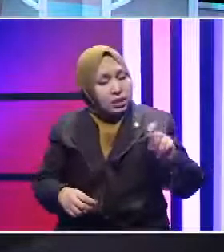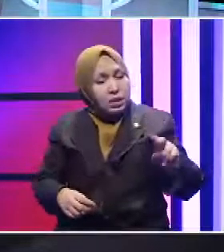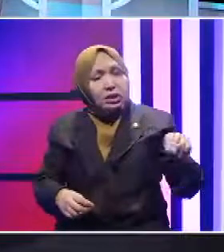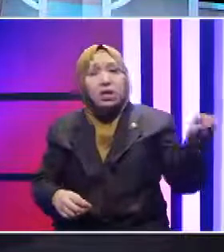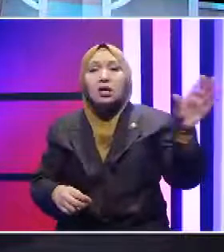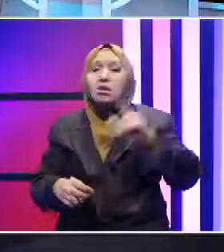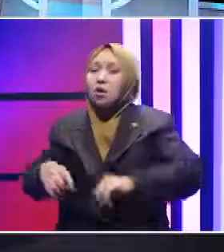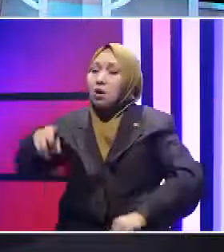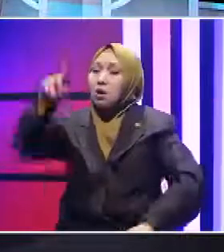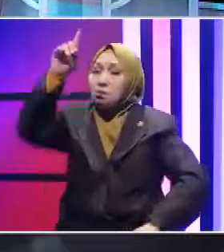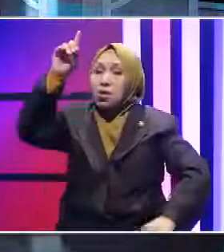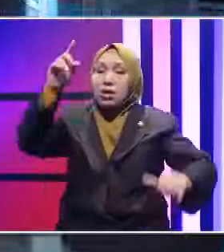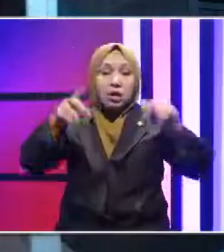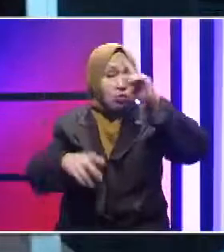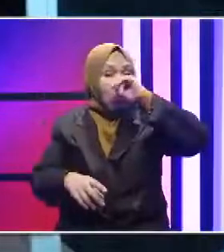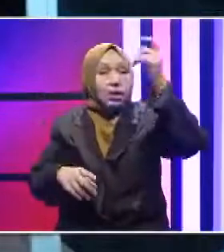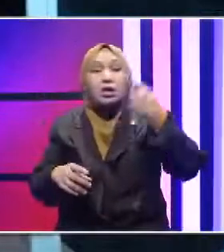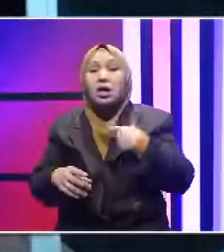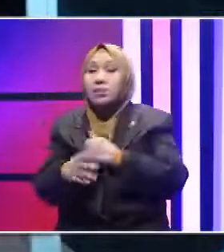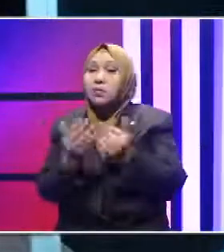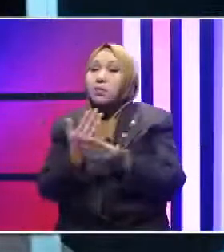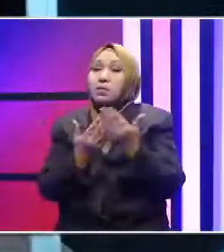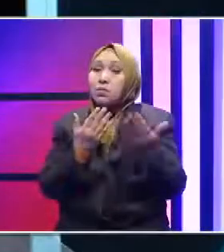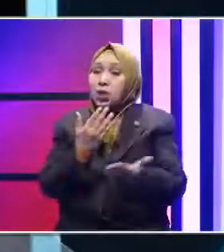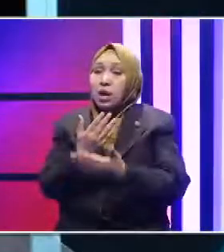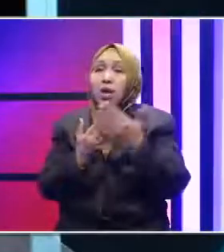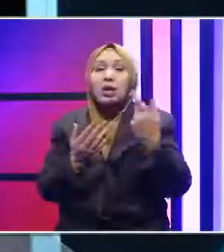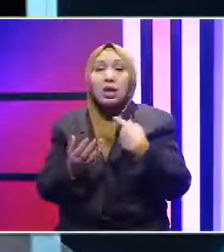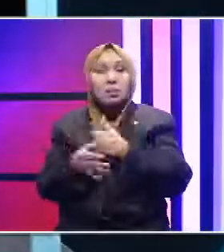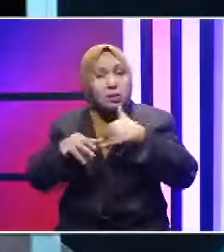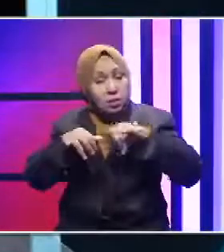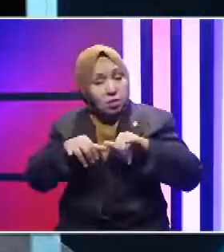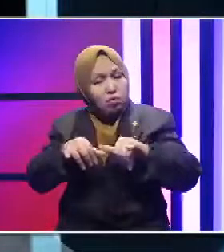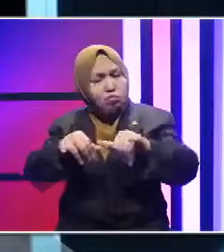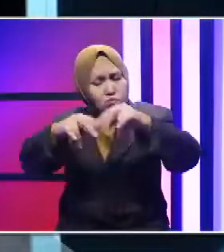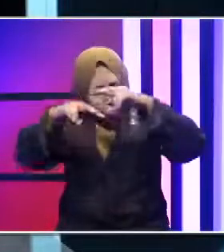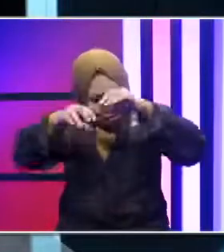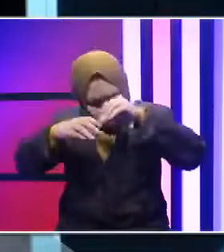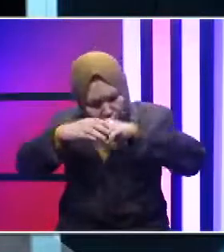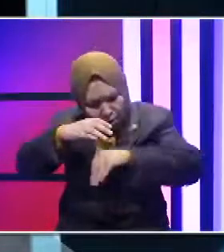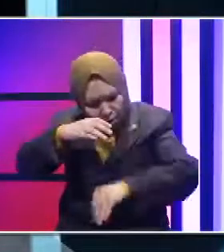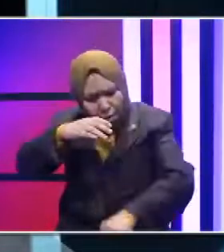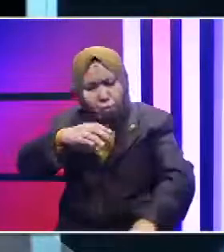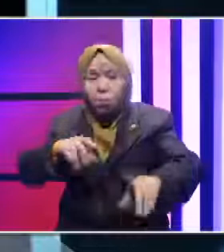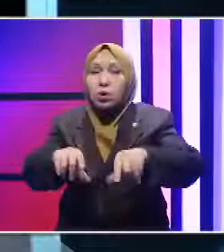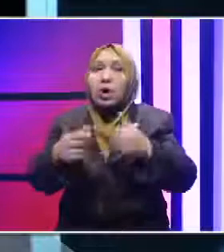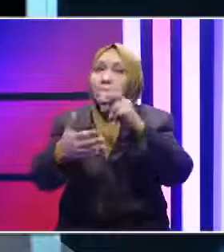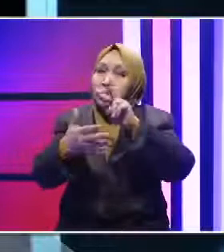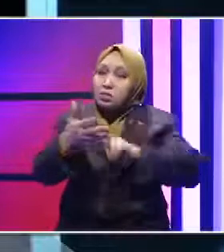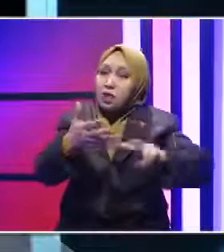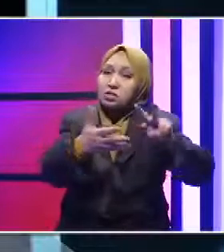Rahimin. Ya Allah, ya Tuhan kami, permudahkan kami terus untuk mendalami Al-Quran,